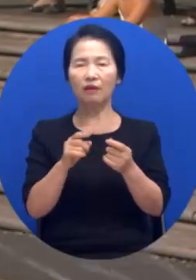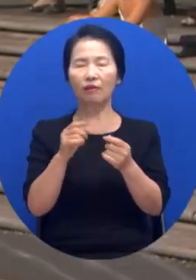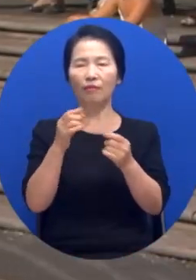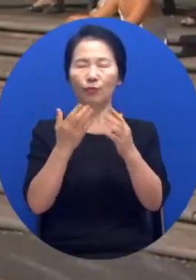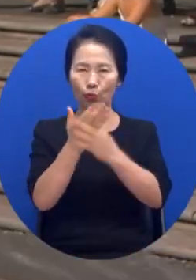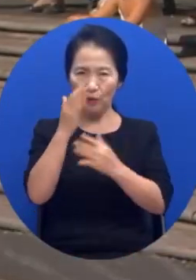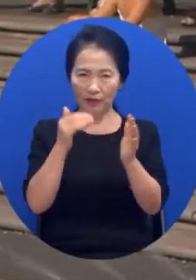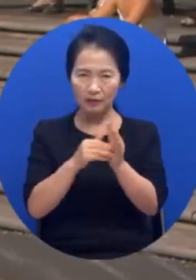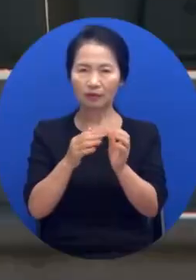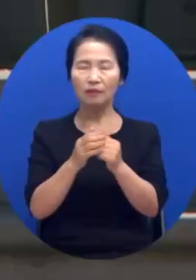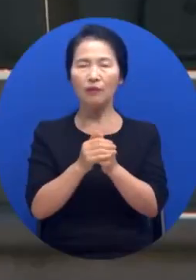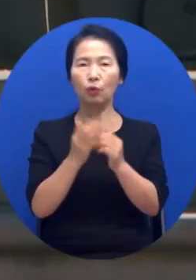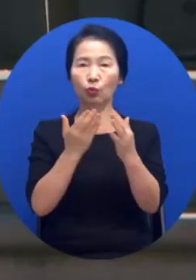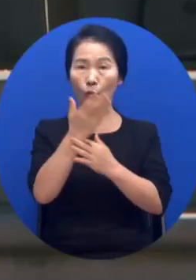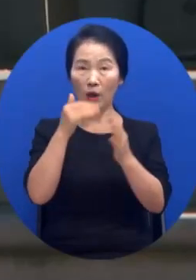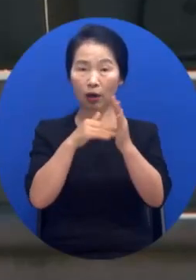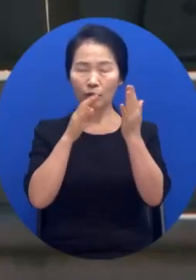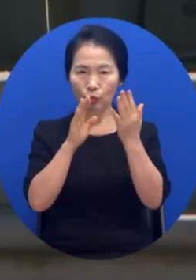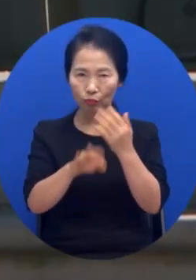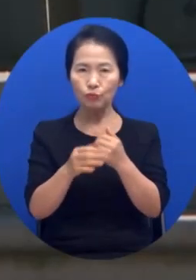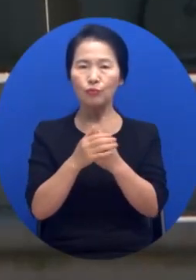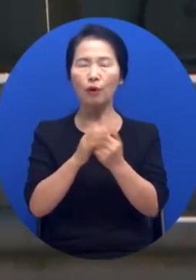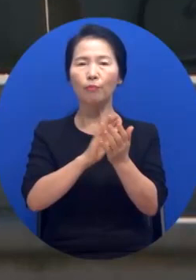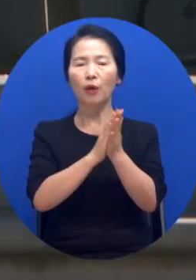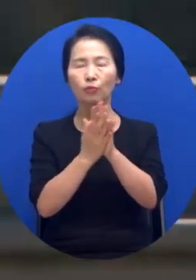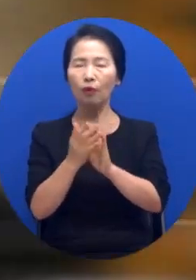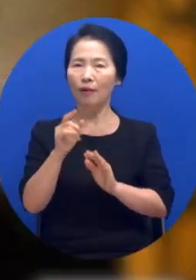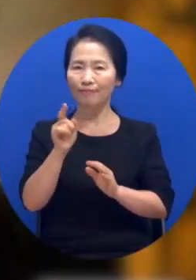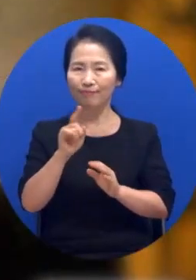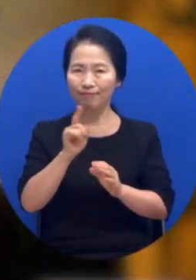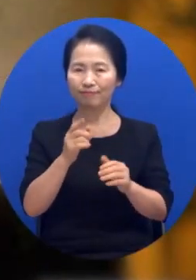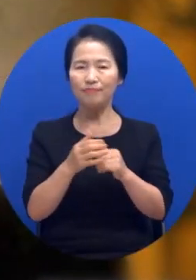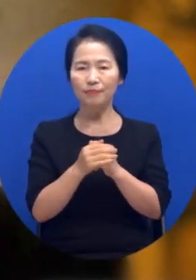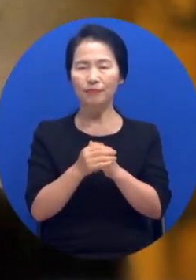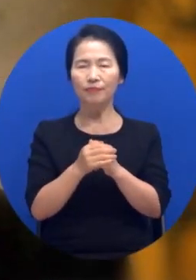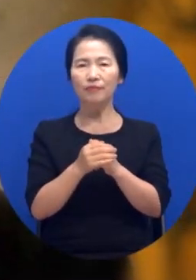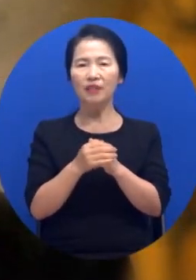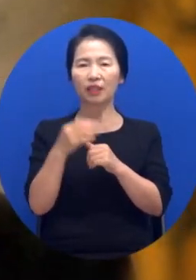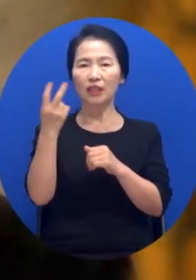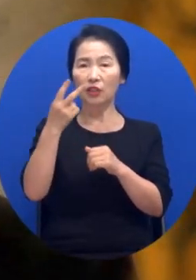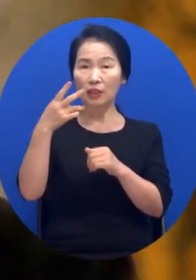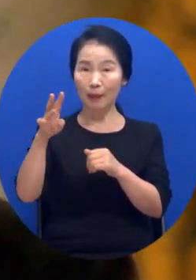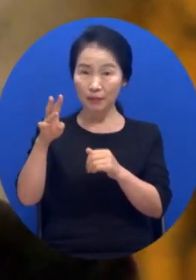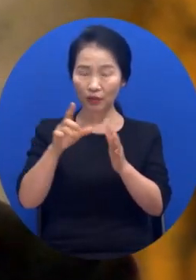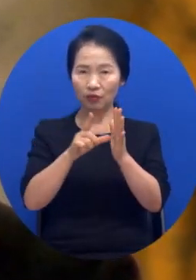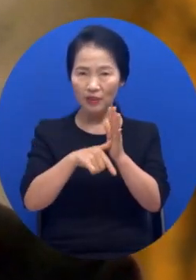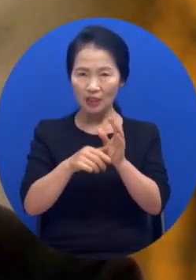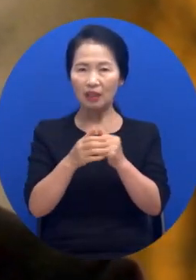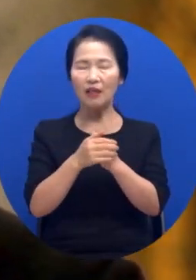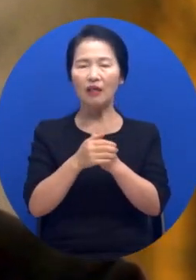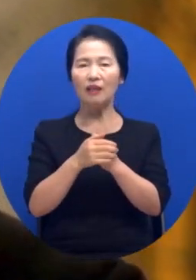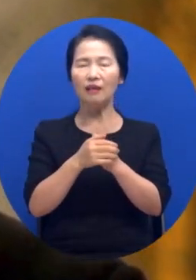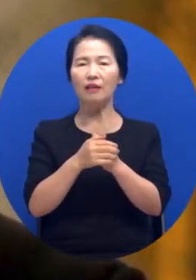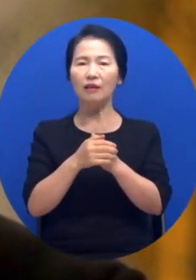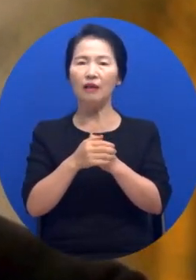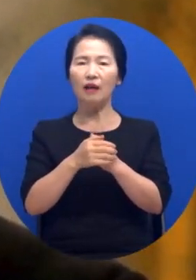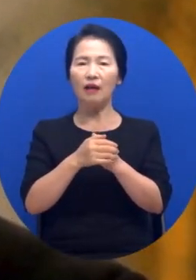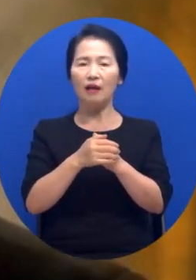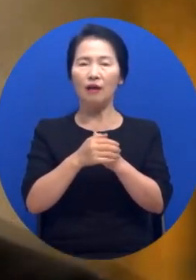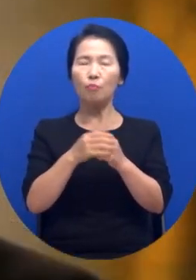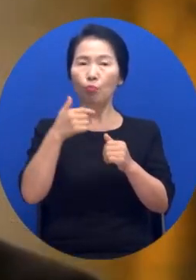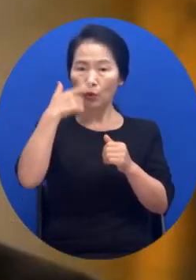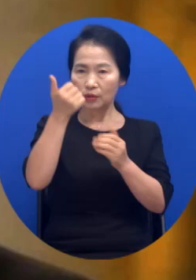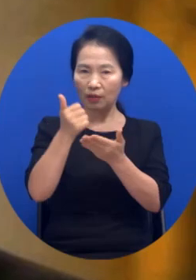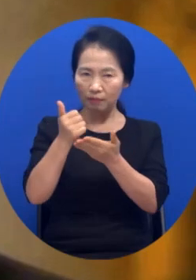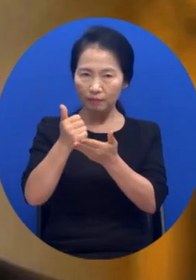금지법 통과 후 스웨덴에서는 어떤 일들이 벌어졌을까 2003년 스웨덴 의 아케 그린 목사는 소송에 휘말려